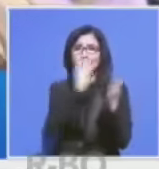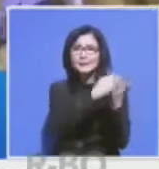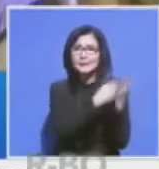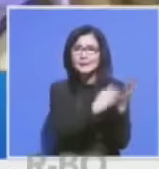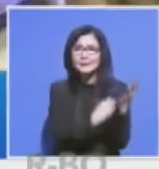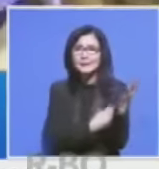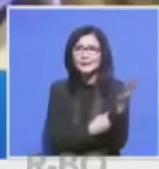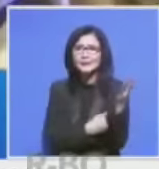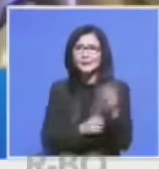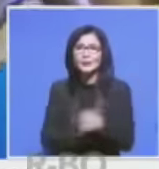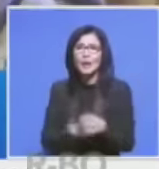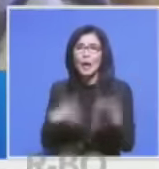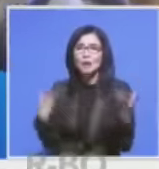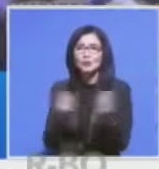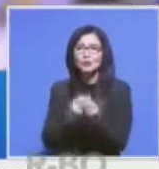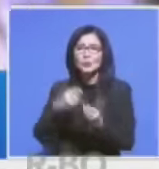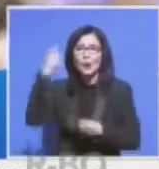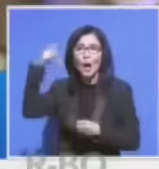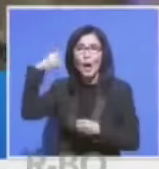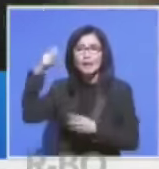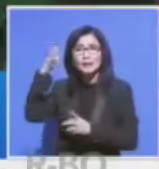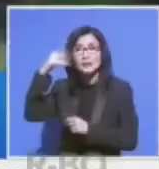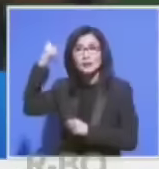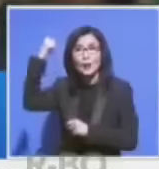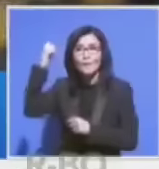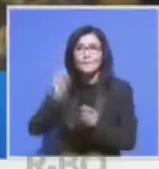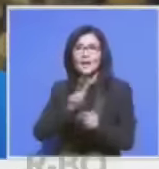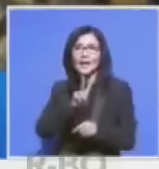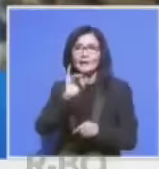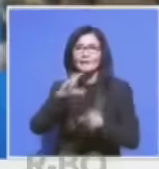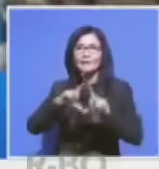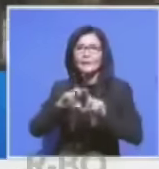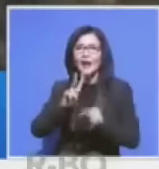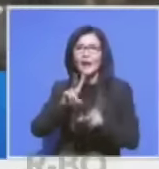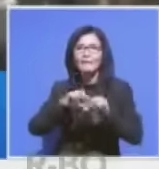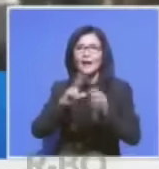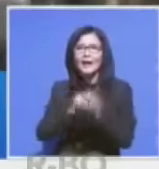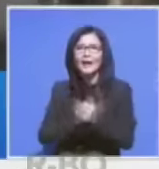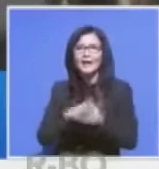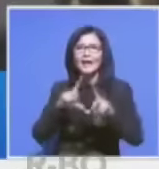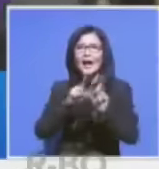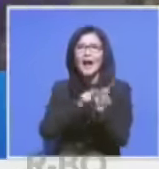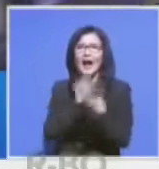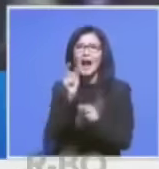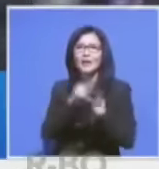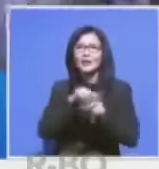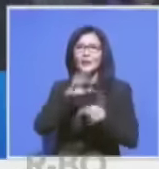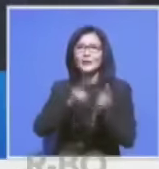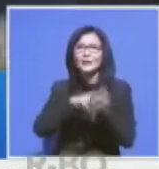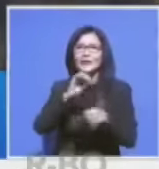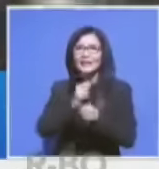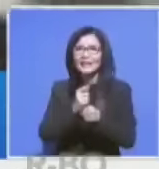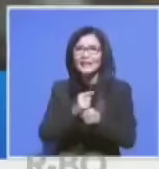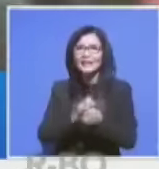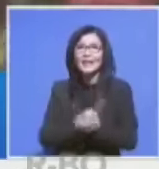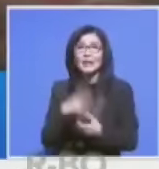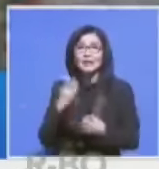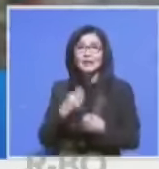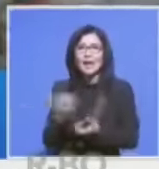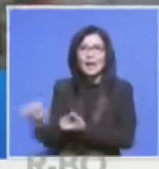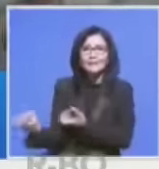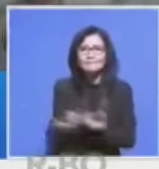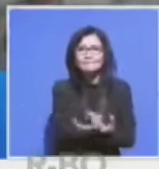undangan, tertera sejumlah nama artis papan atas. Mulai Via Valen, Ayu Ting Ting, Rita Sugiarto hingga sang raja dangdut, Roma